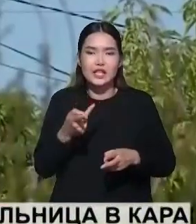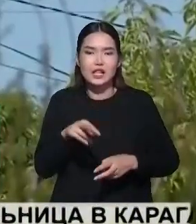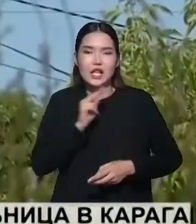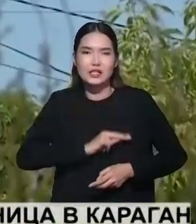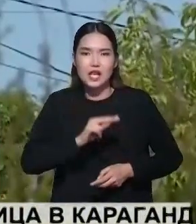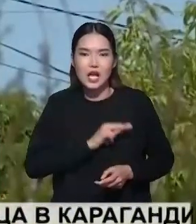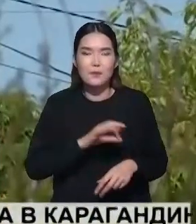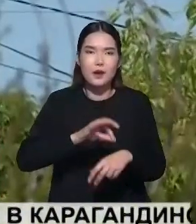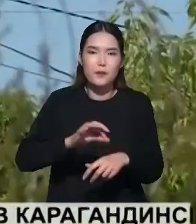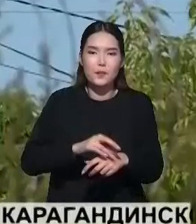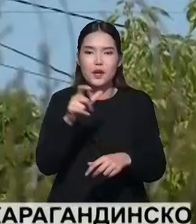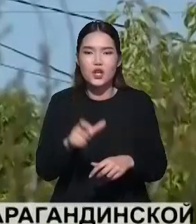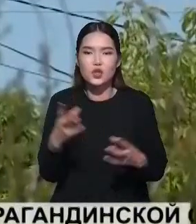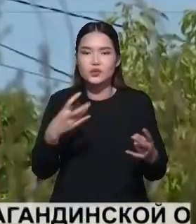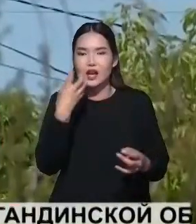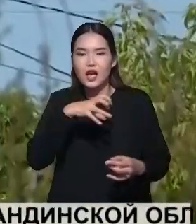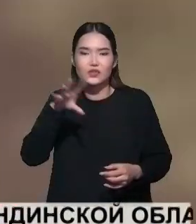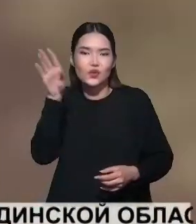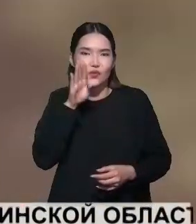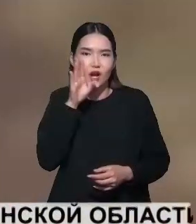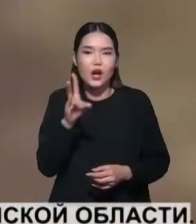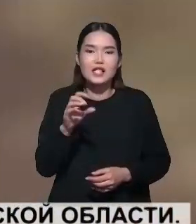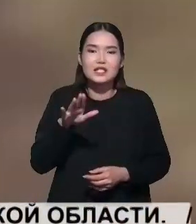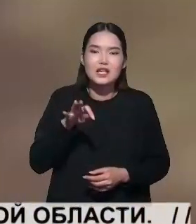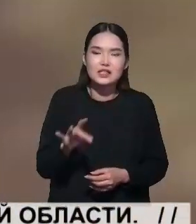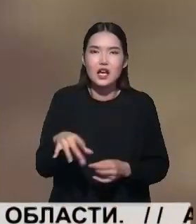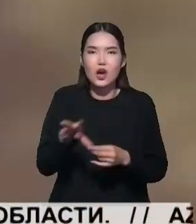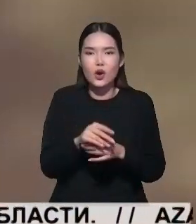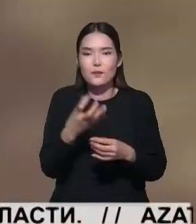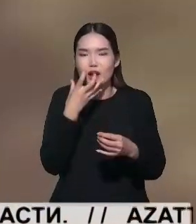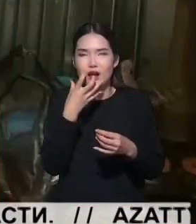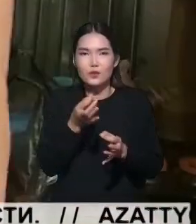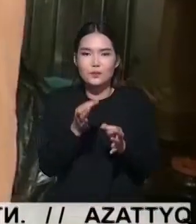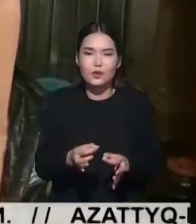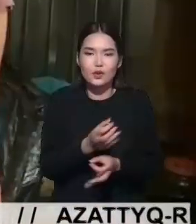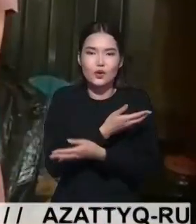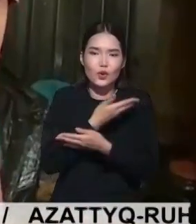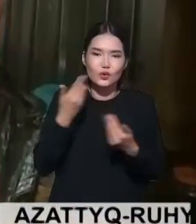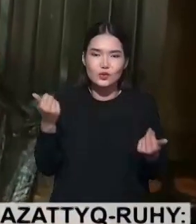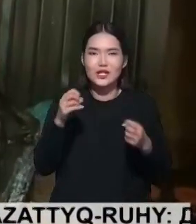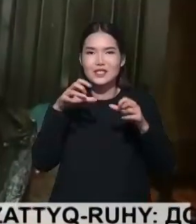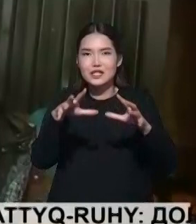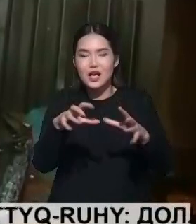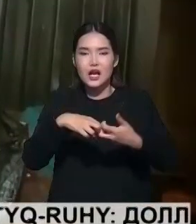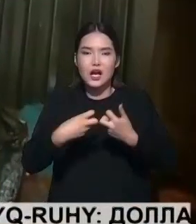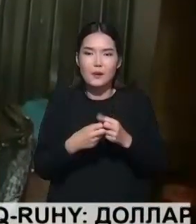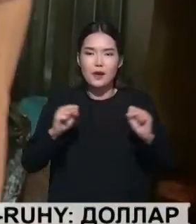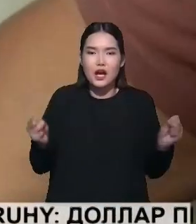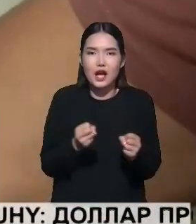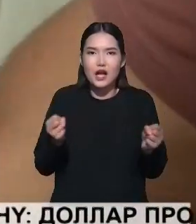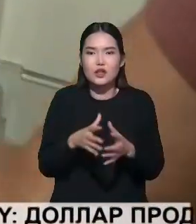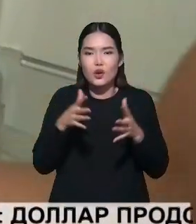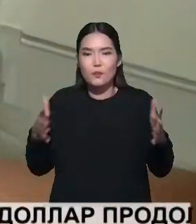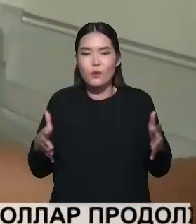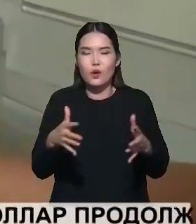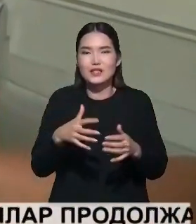за больным человеком нужна горячая вода, но титан почти не греет. Также сложности со стиркой. А тут недавно холодильник вышел из строя.